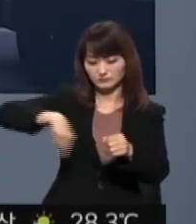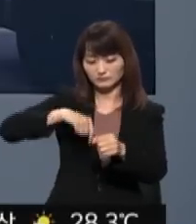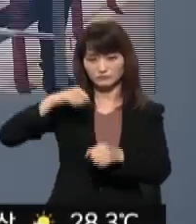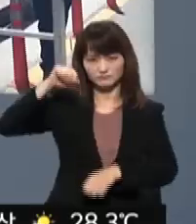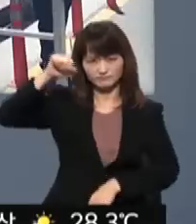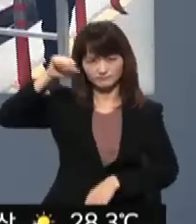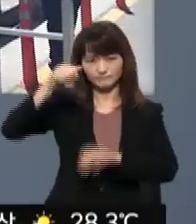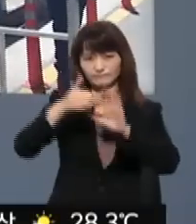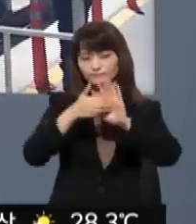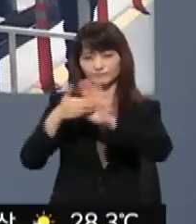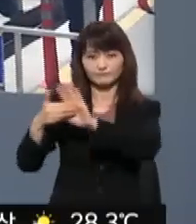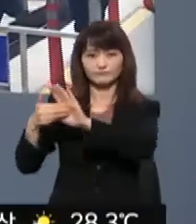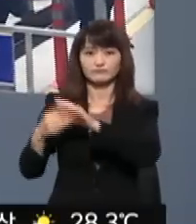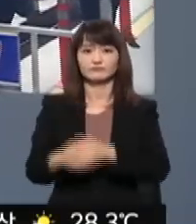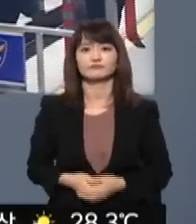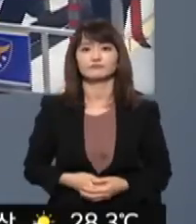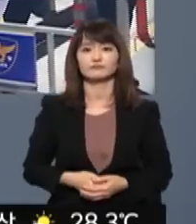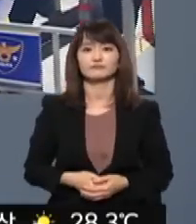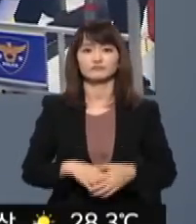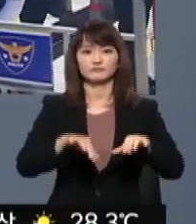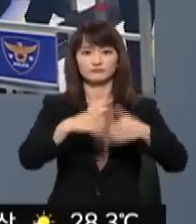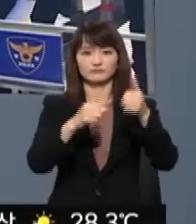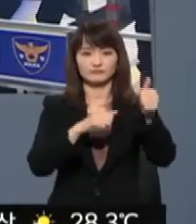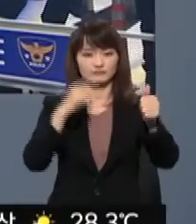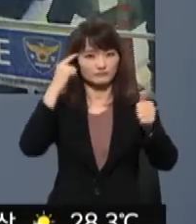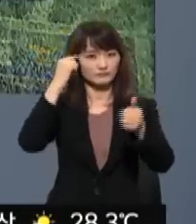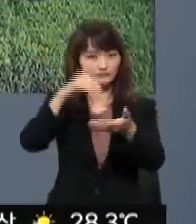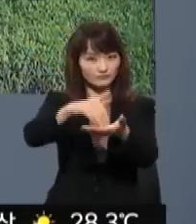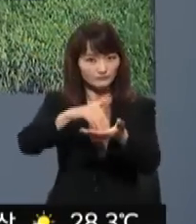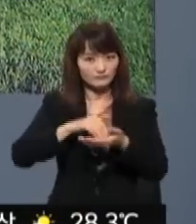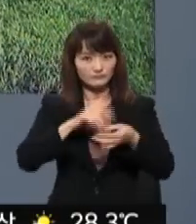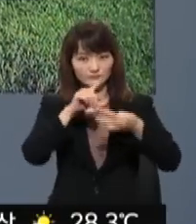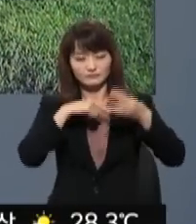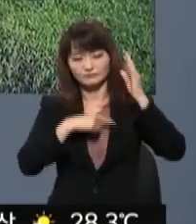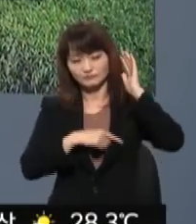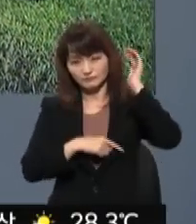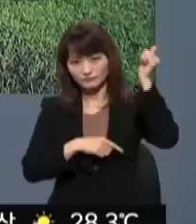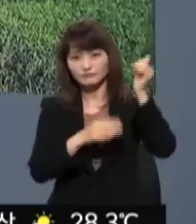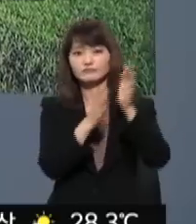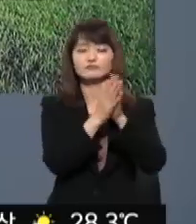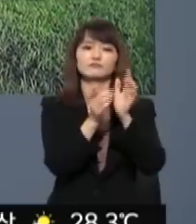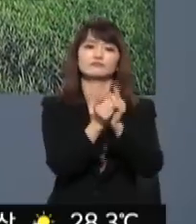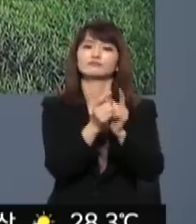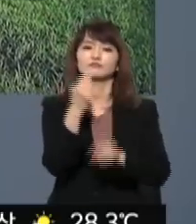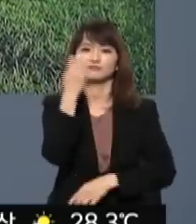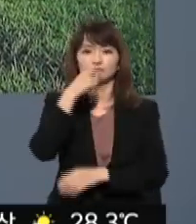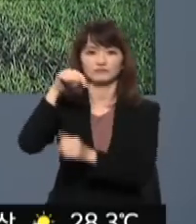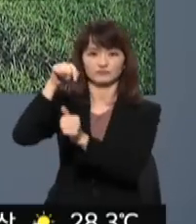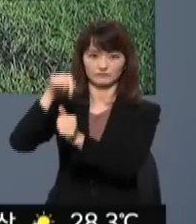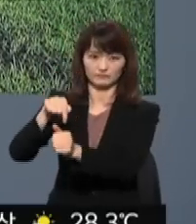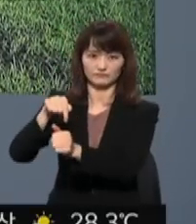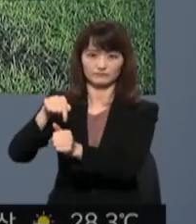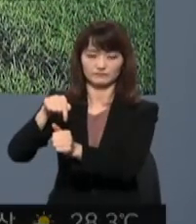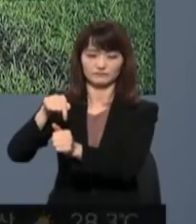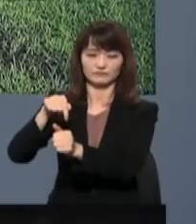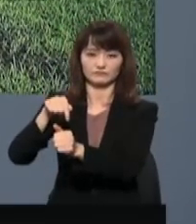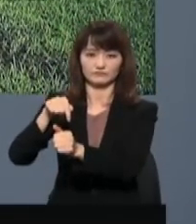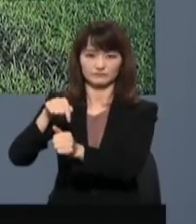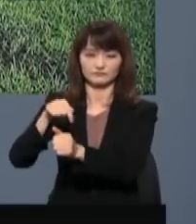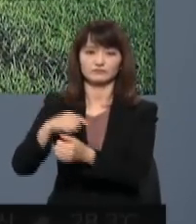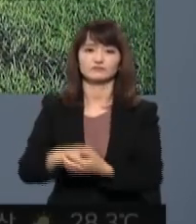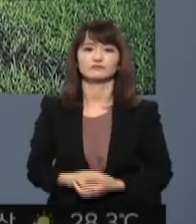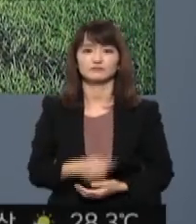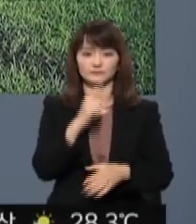금지했습니다 이번 결정은 김진표 국회의장의 건의를 받은 윤석열 대통령이 직접 검토를 지시해서 이루어졌다고